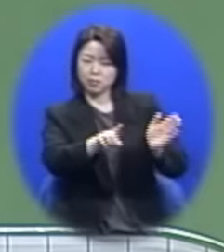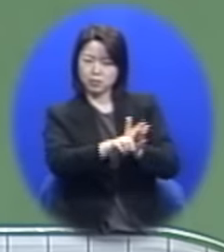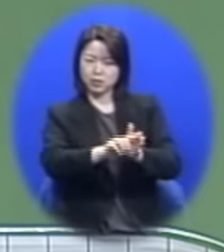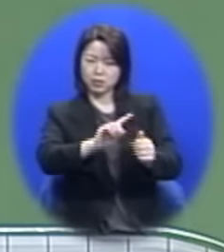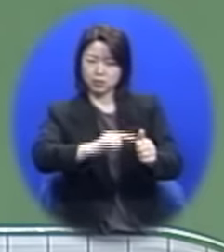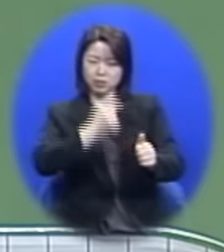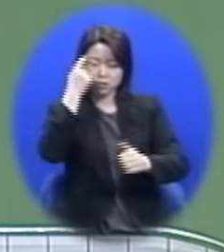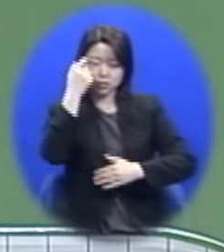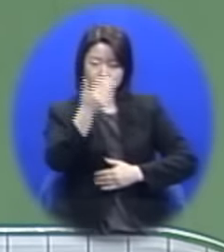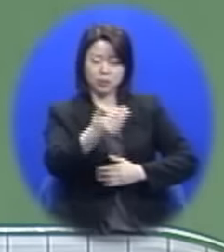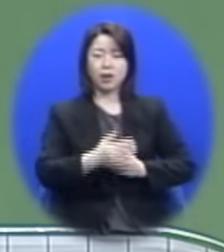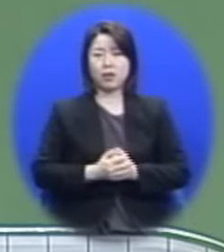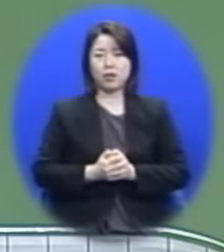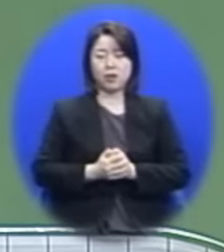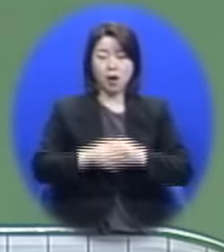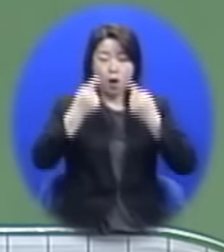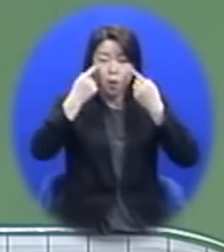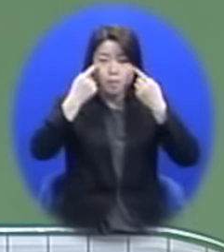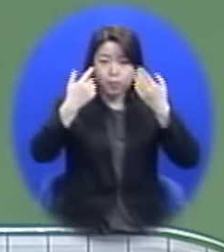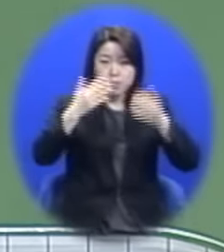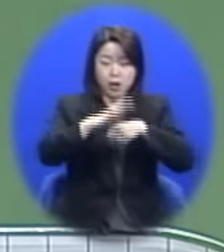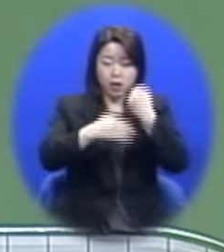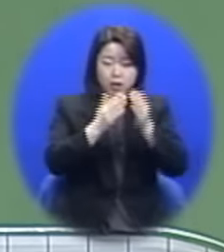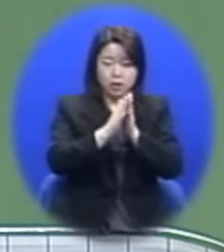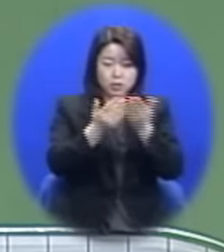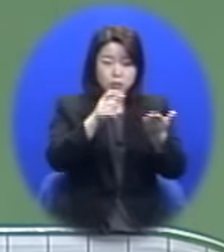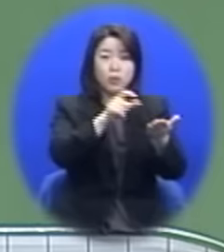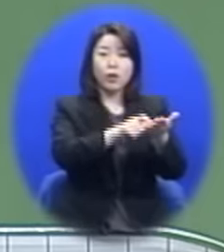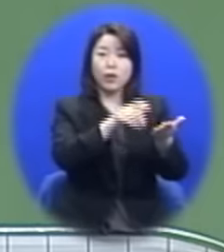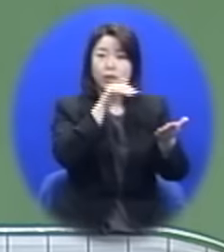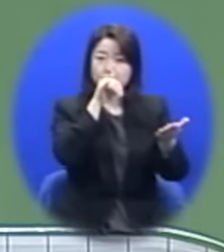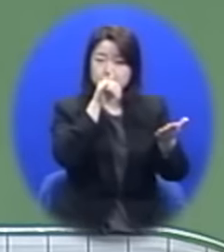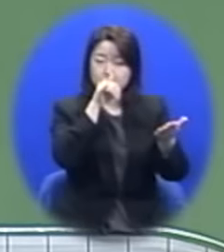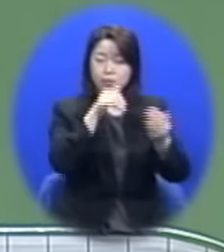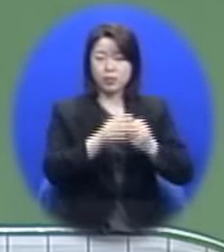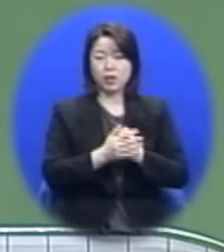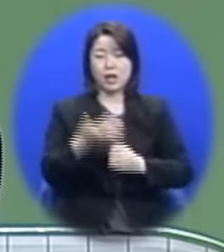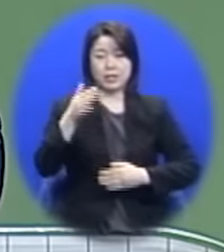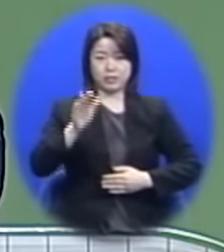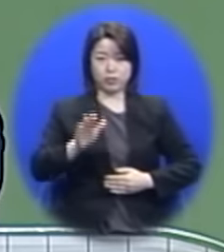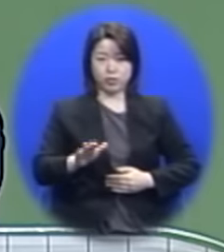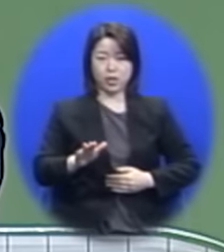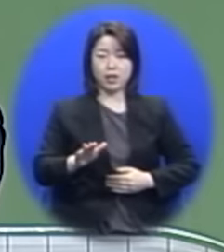거죠. 분명히 성경은 그렇게 이야기를 합니다. 그런데